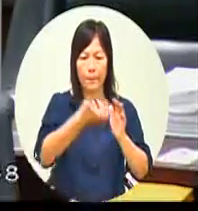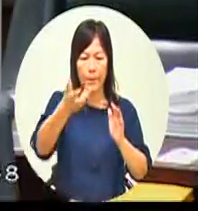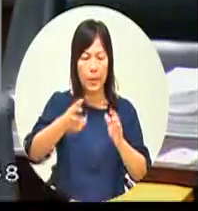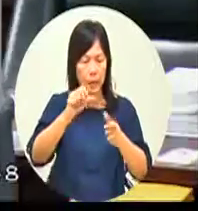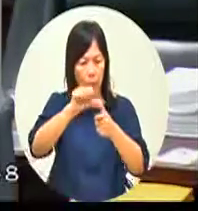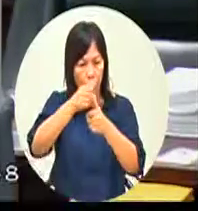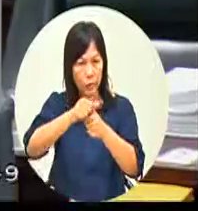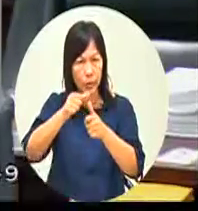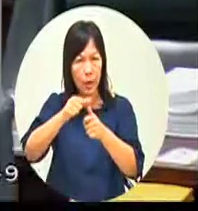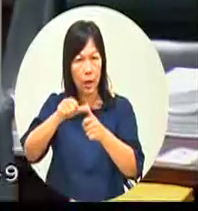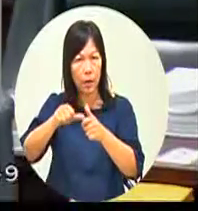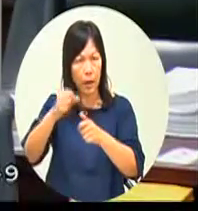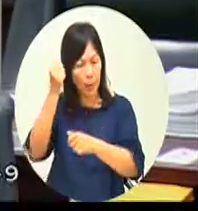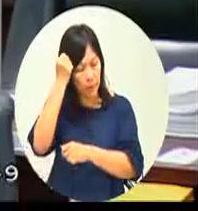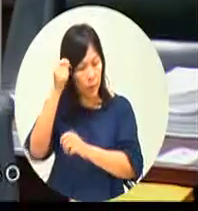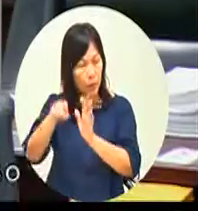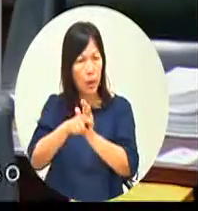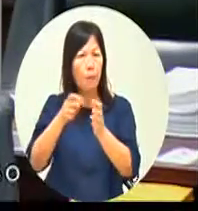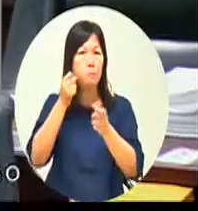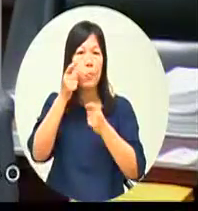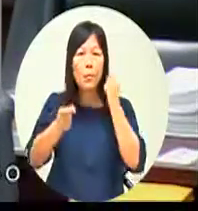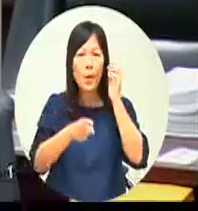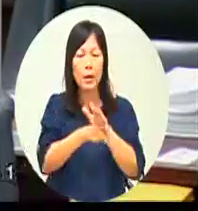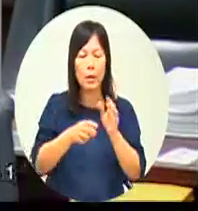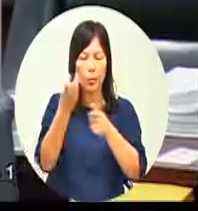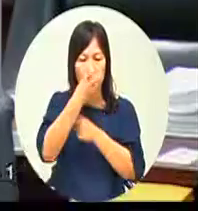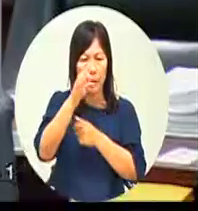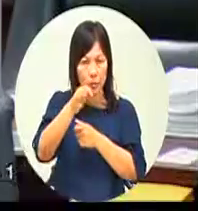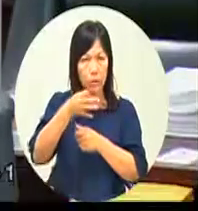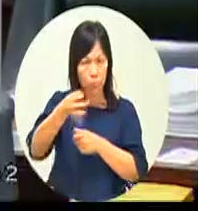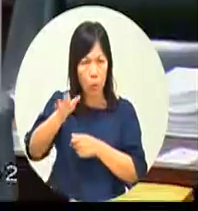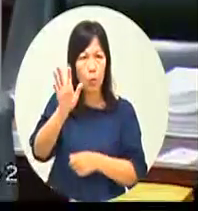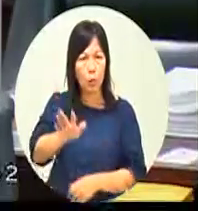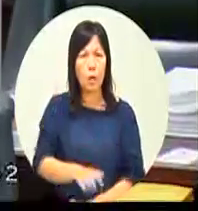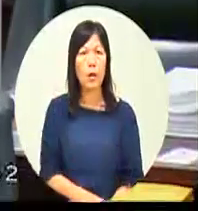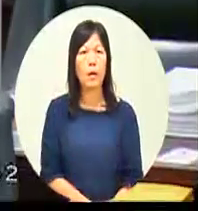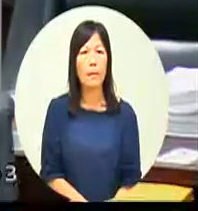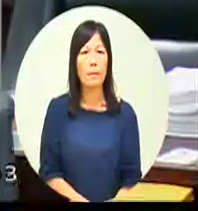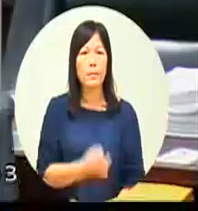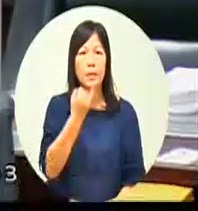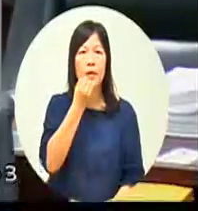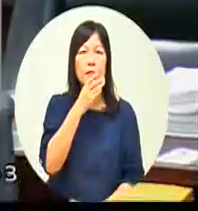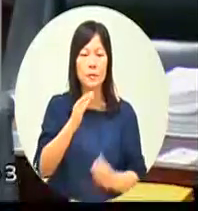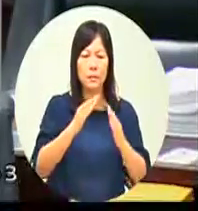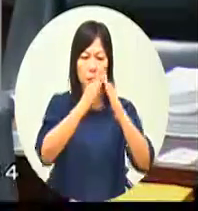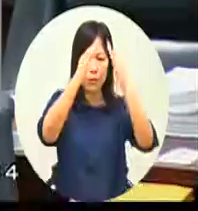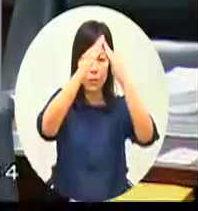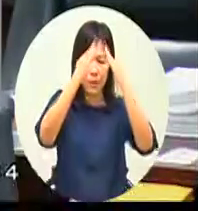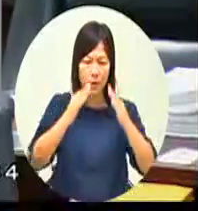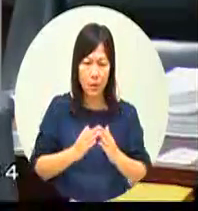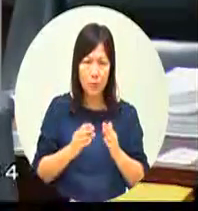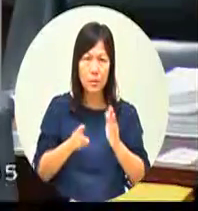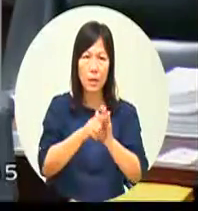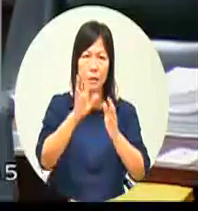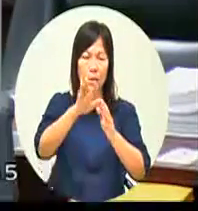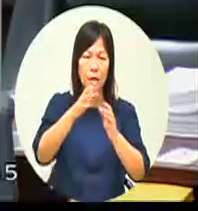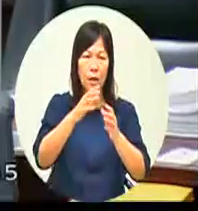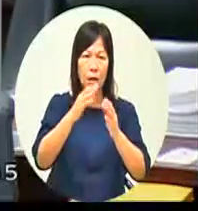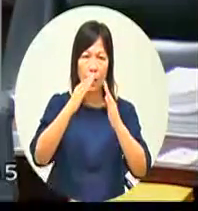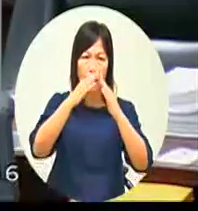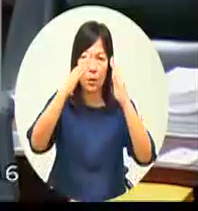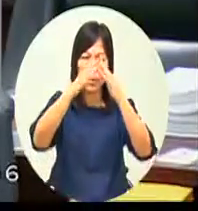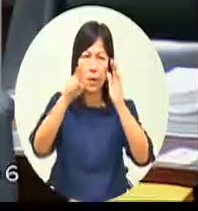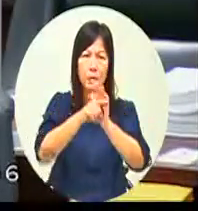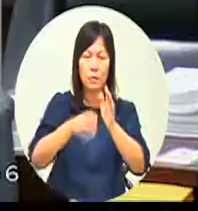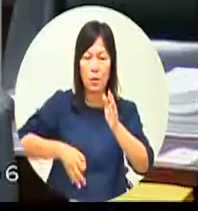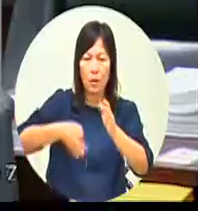开始，每个月都按时缴纳管理费，但是他的楼上楼下邻居有很多人已经好几